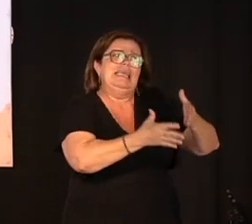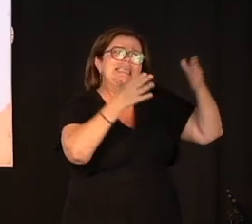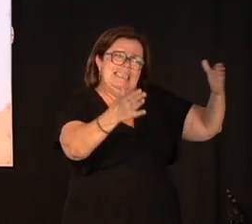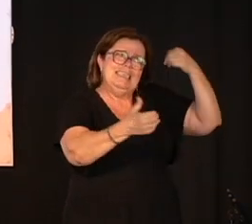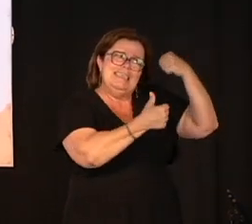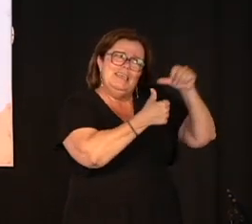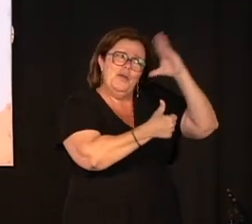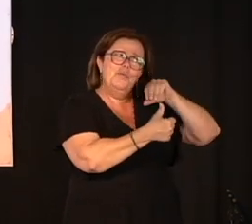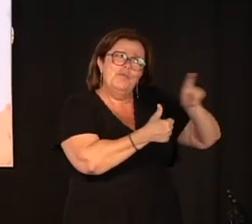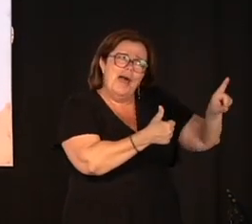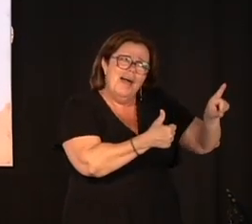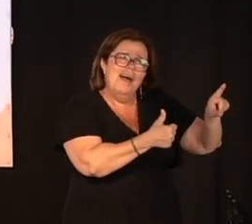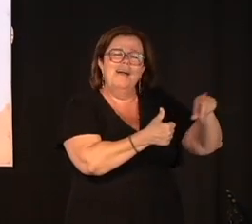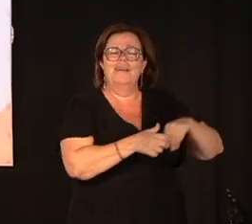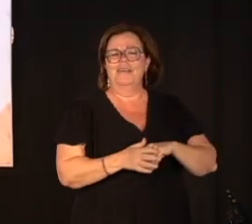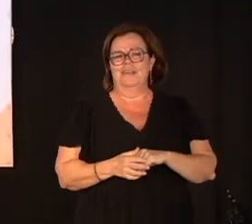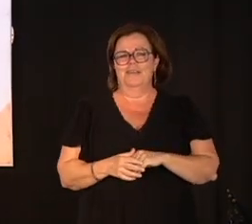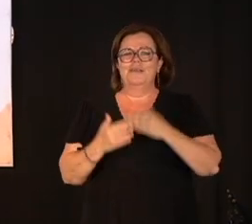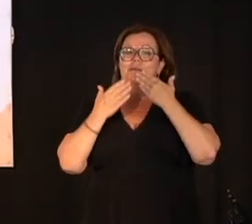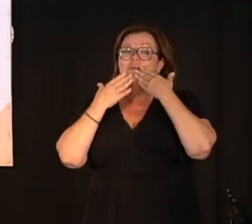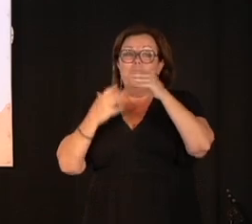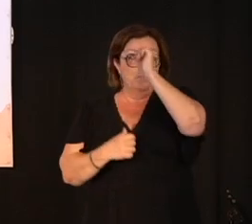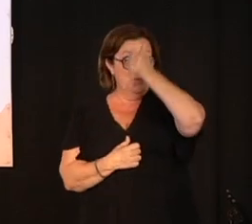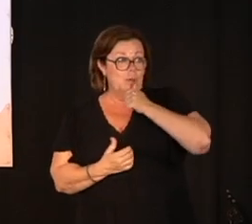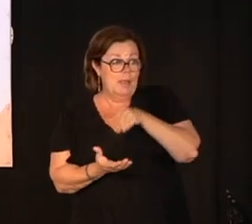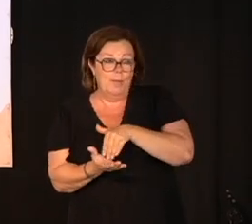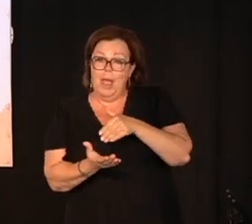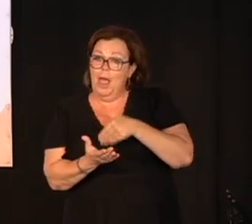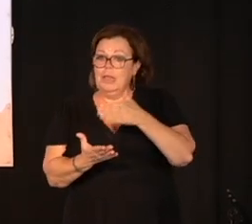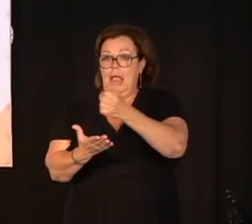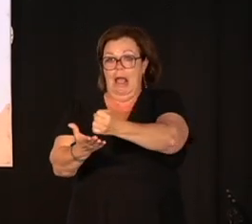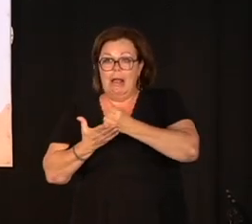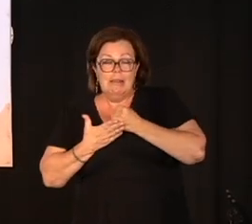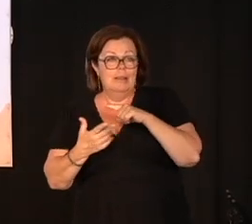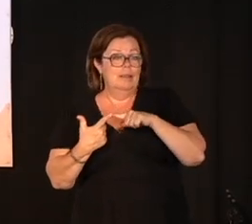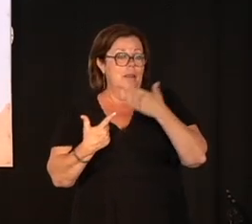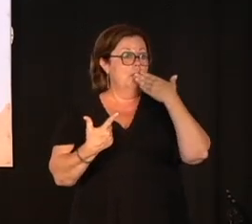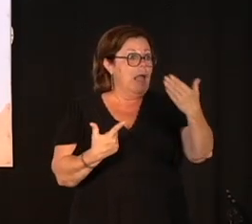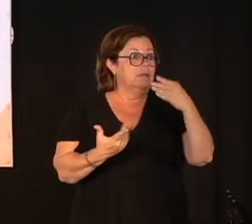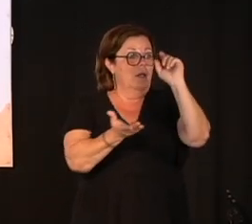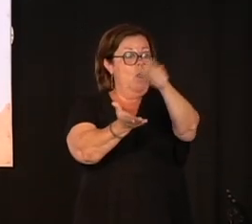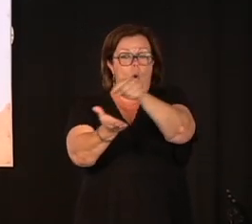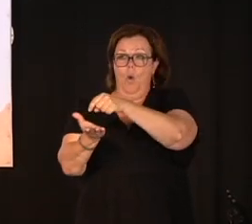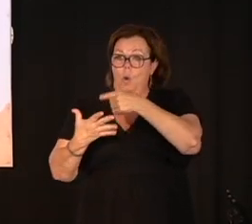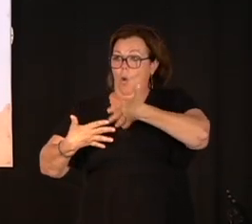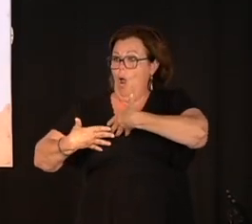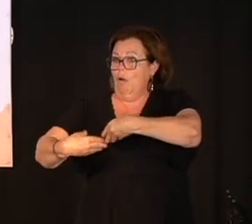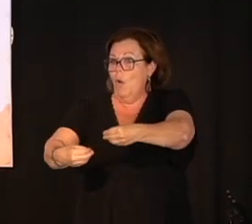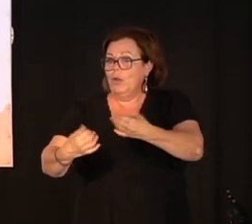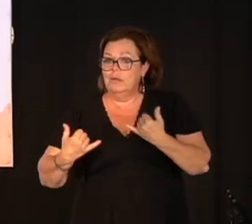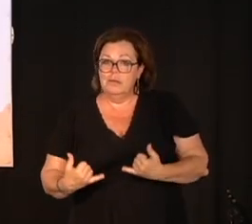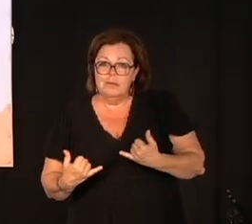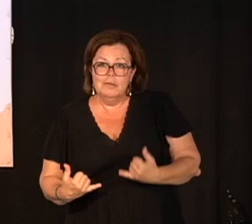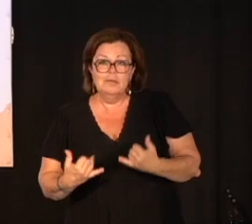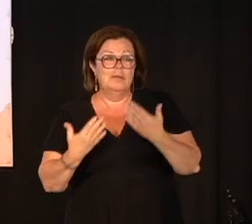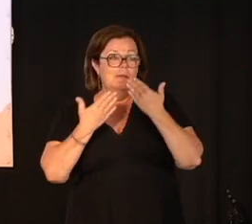accueillir tout le monde. Merci aussi au musée de Marseille qui nous ont aidés et merci à tous les lieux qui nous ont accueillis. Et à